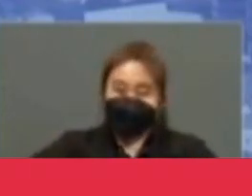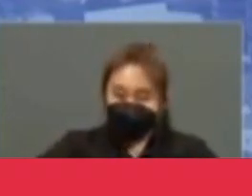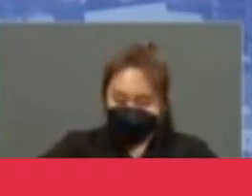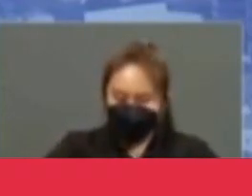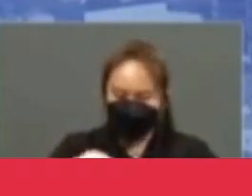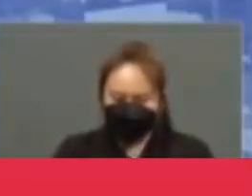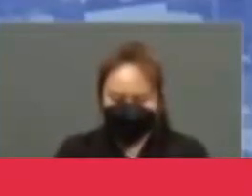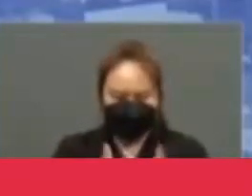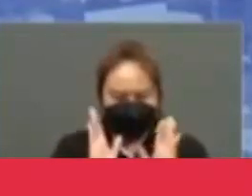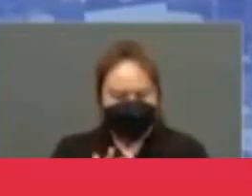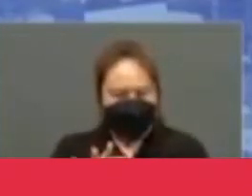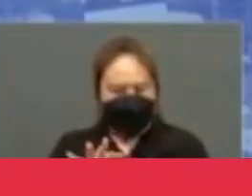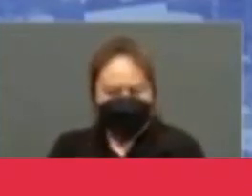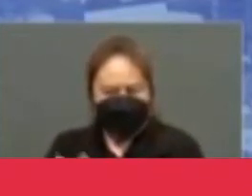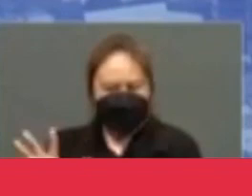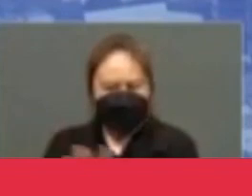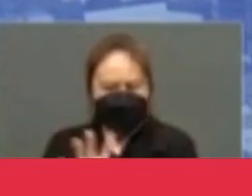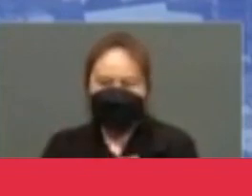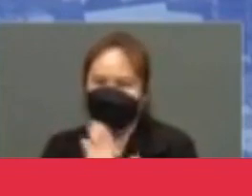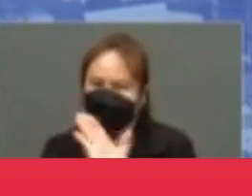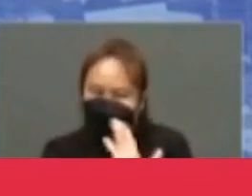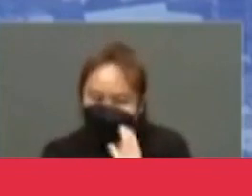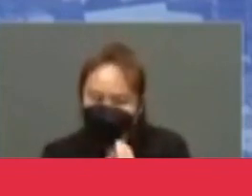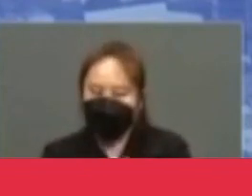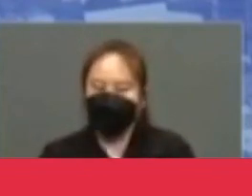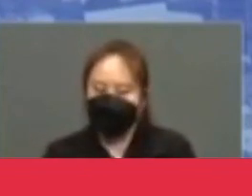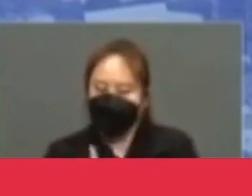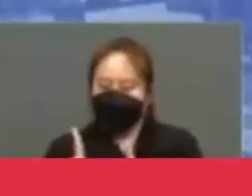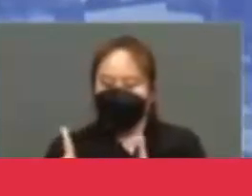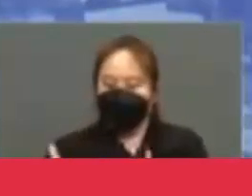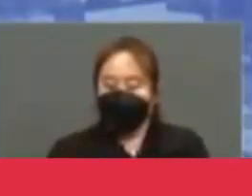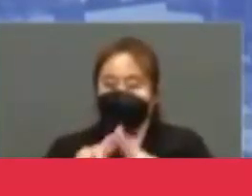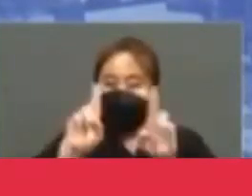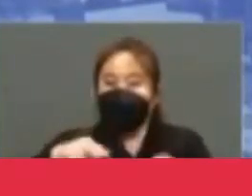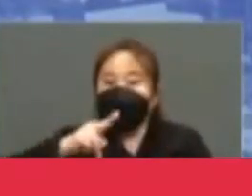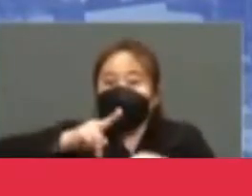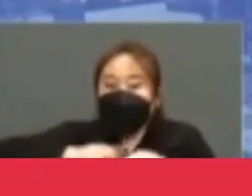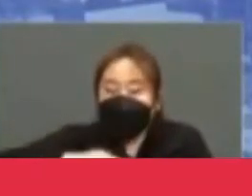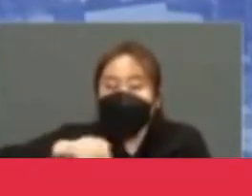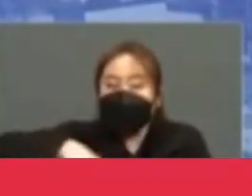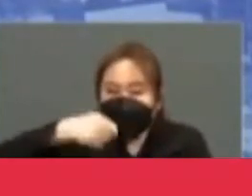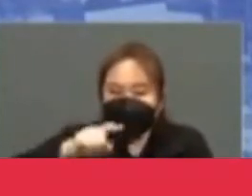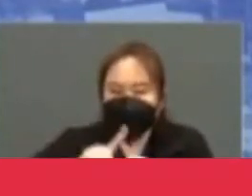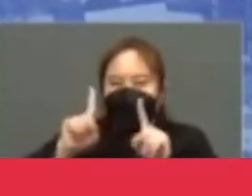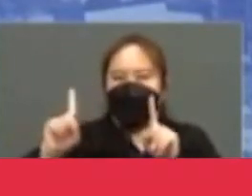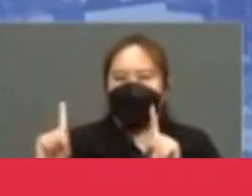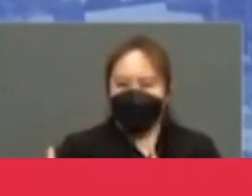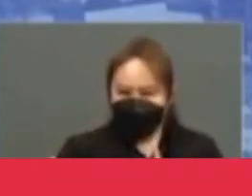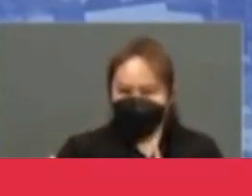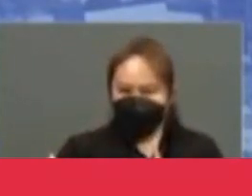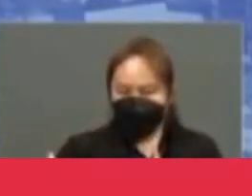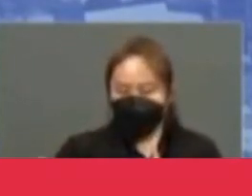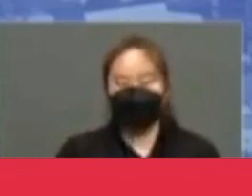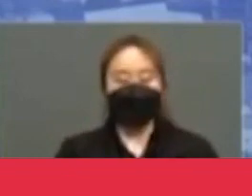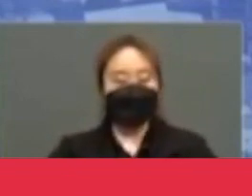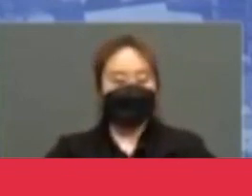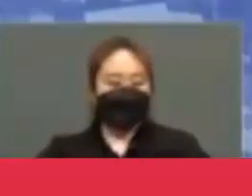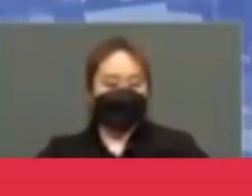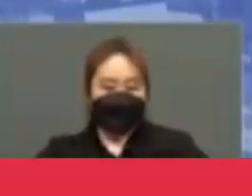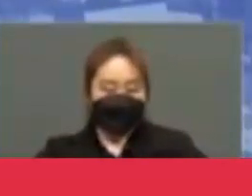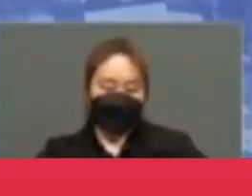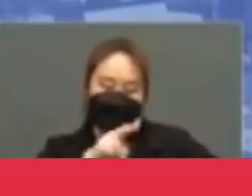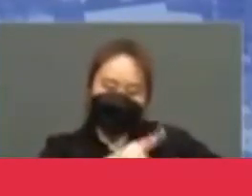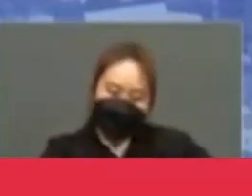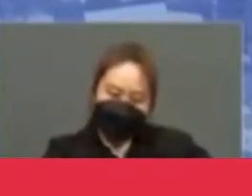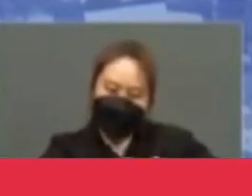สปขประชาชนเข้ารับการฉีดวัคซีนลดอัตราป่วยหนักเสียชีวิตวันคลาสเตอร์ตลาดเมืองใหม่แพร่กระจายไป